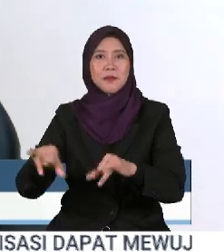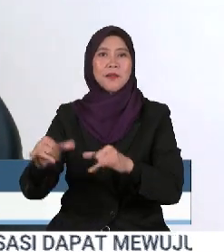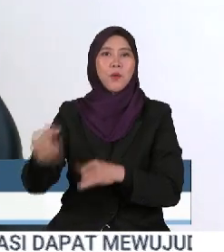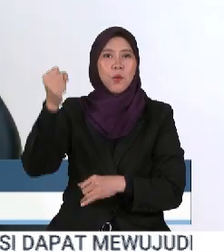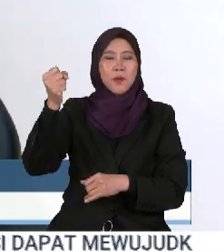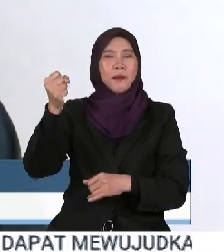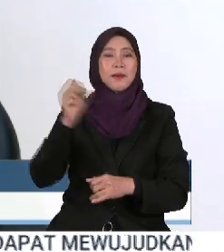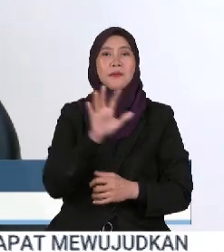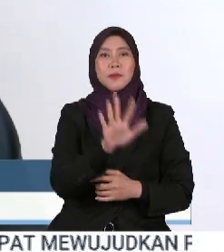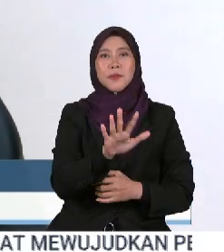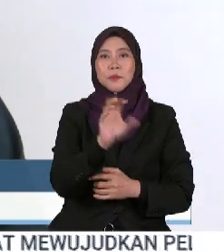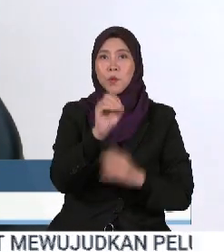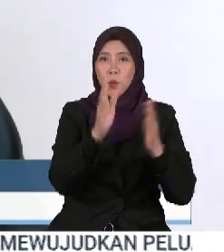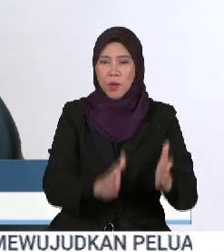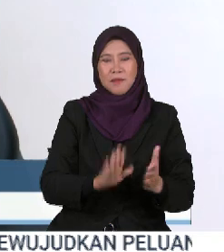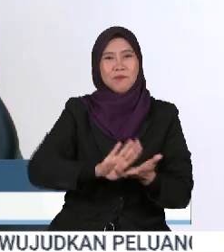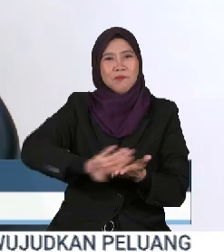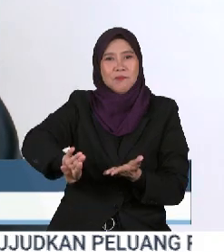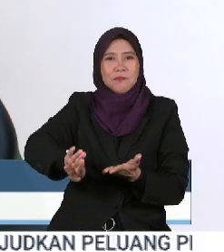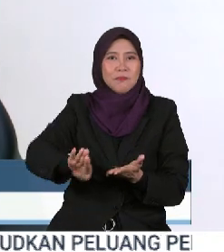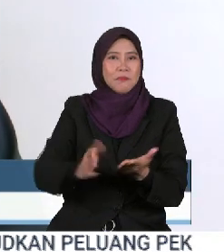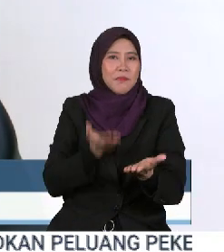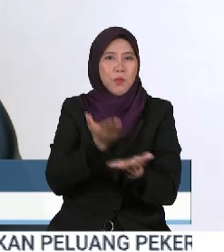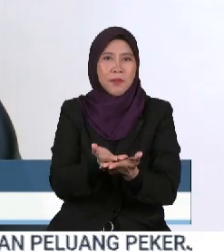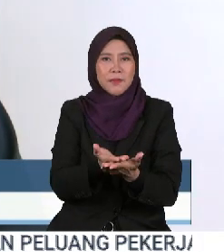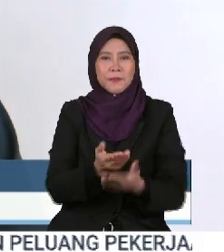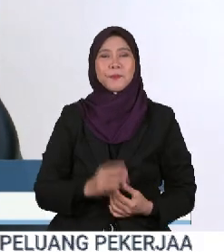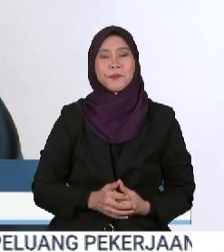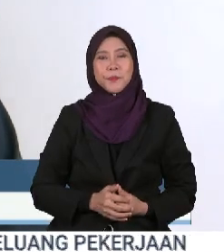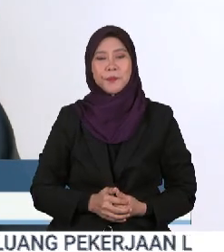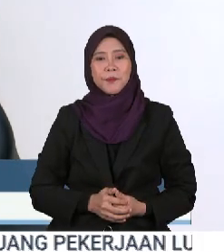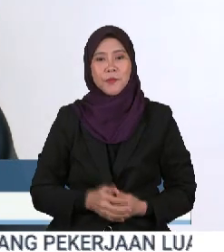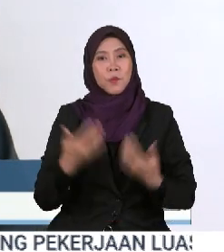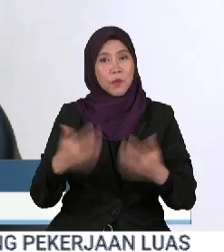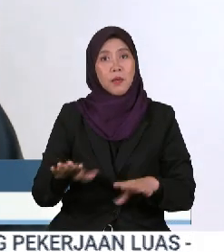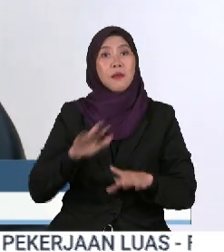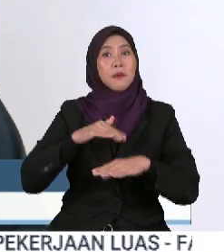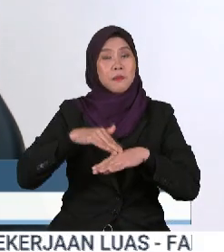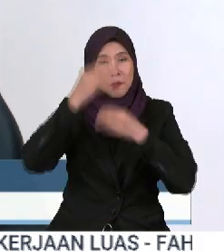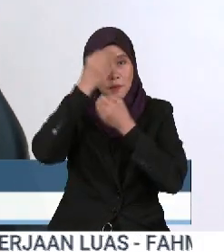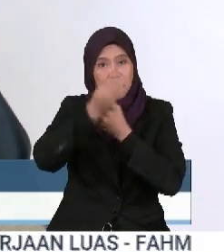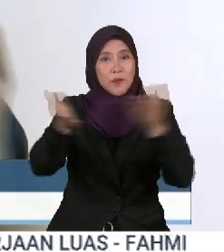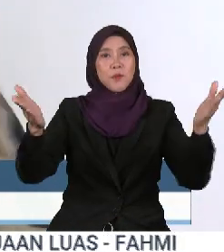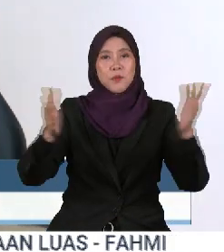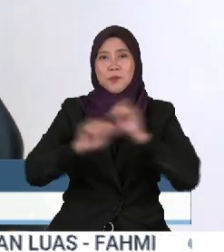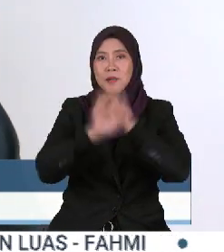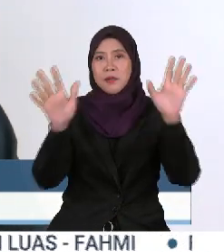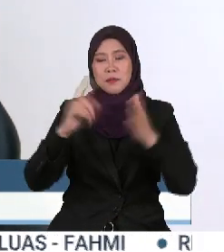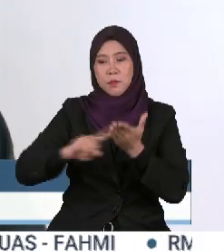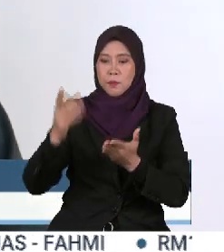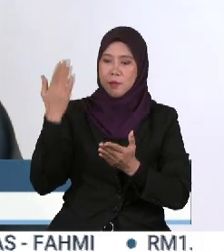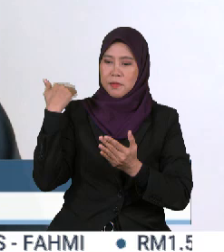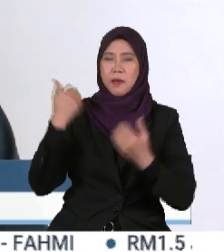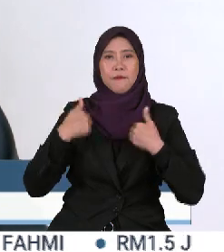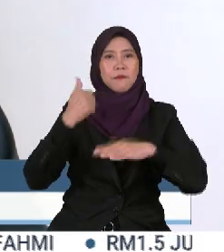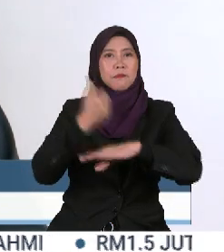penangguhan, manakala 50 orang menolak tawaran tersebut. Kita dah menghantarkan mesej yang cukup jelas. Berminggu lepas ada